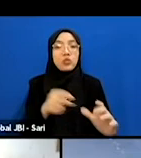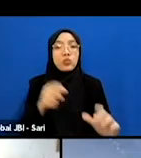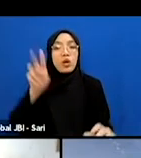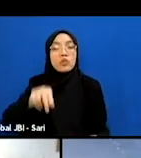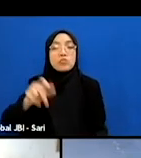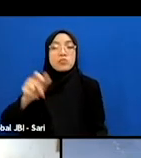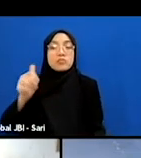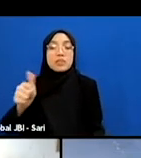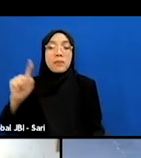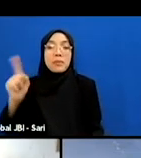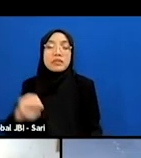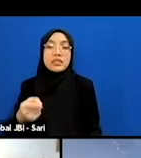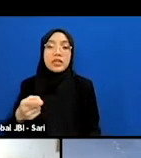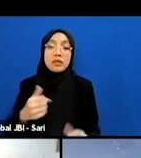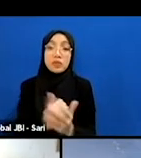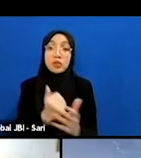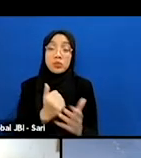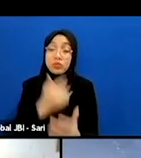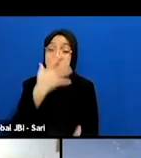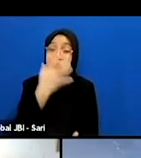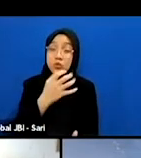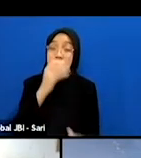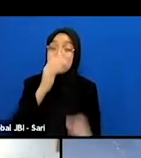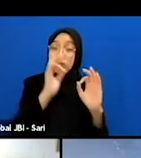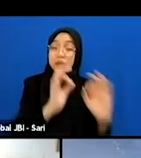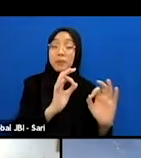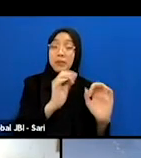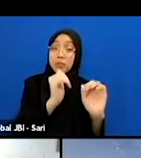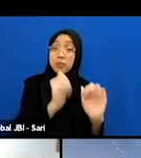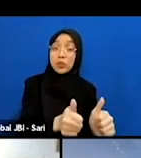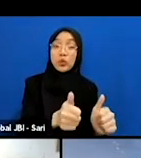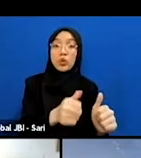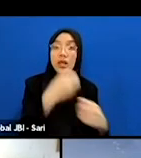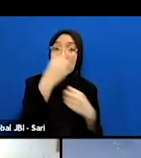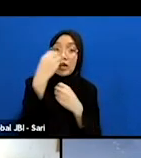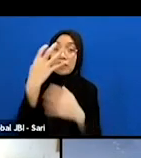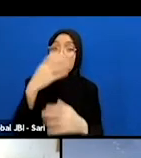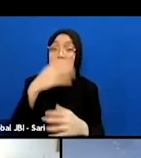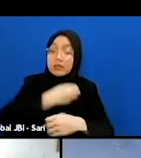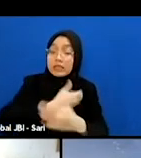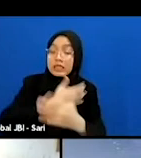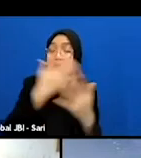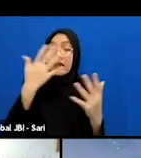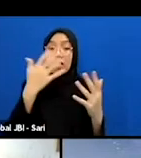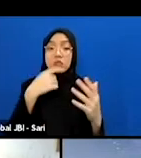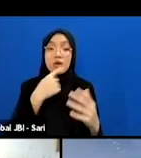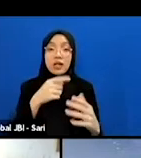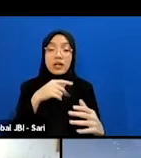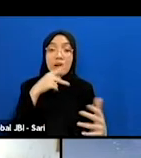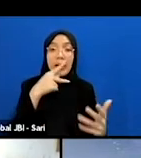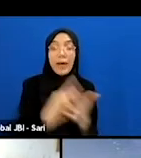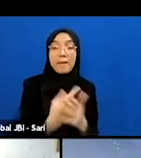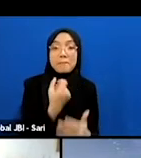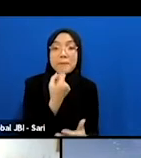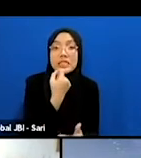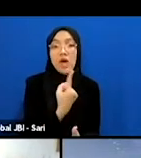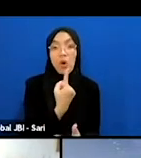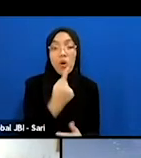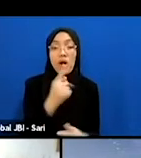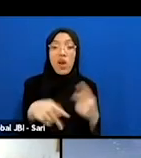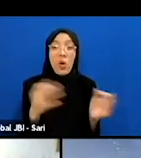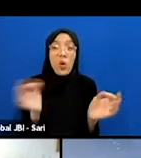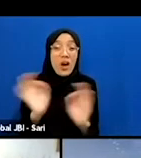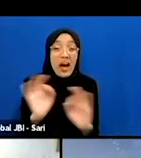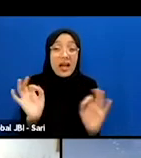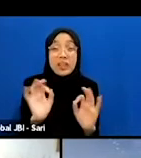akurasinya Apakah memang levelnya benar memiliki informasi yang benar mengenai klaim hijaunya atau tidak karena kalau sudah justru